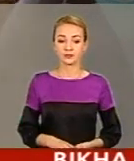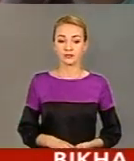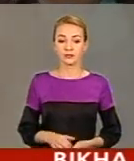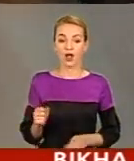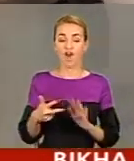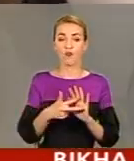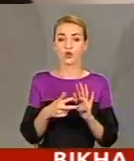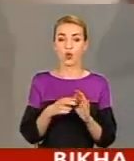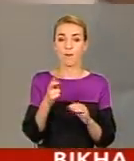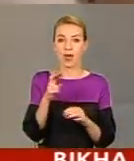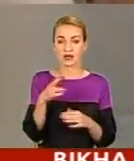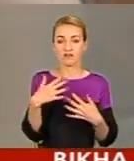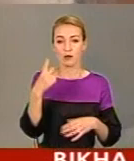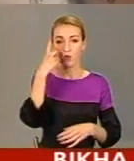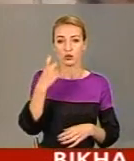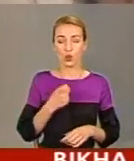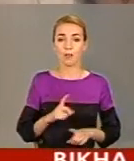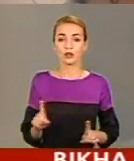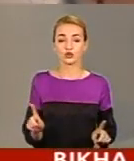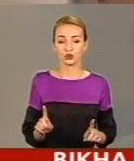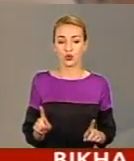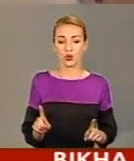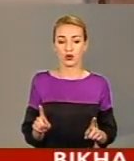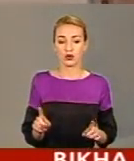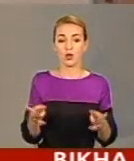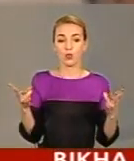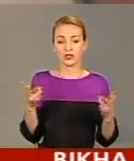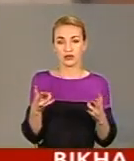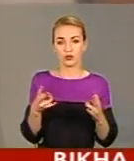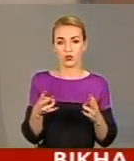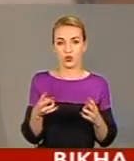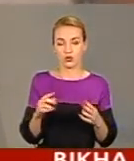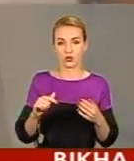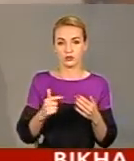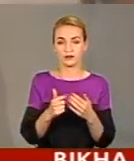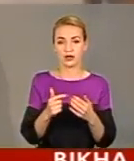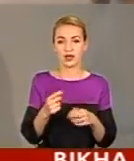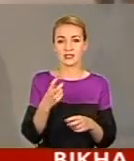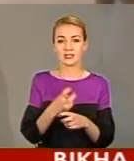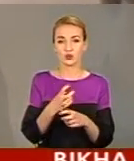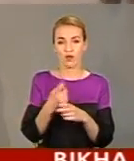А 8 березня нам вже повідомили, що потрібна точна трансплантація.